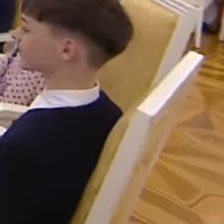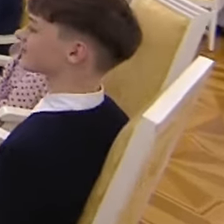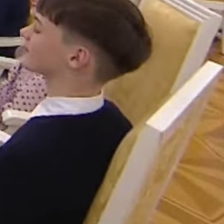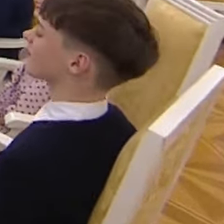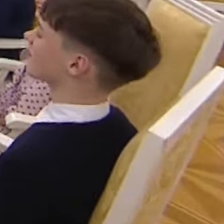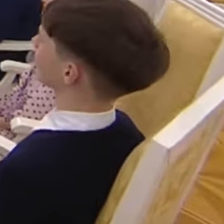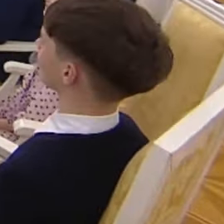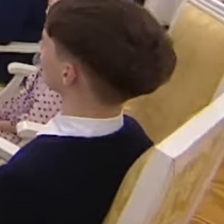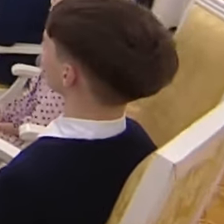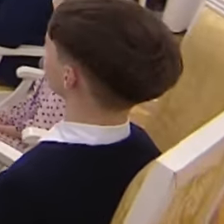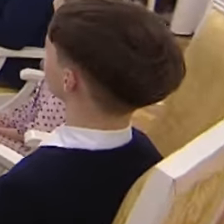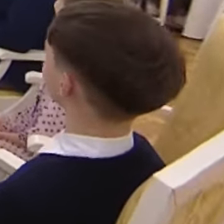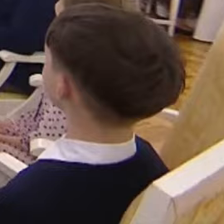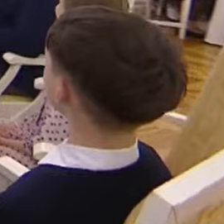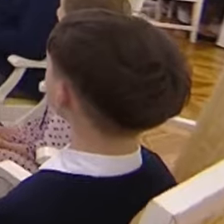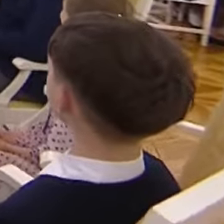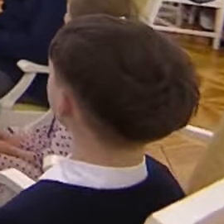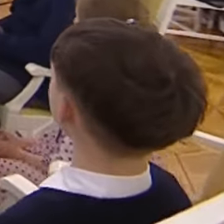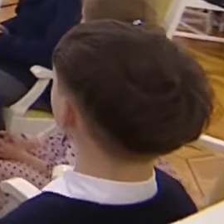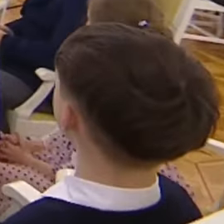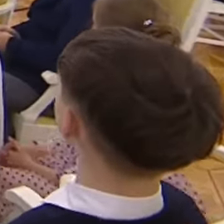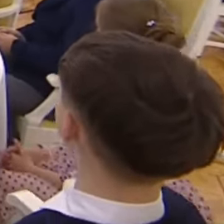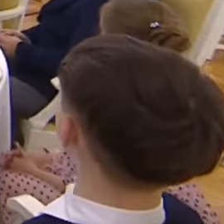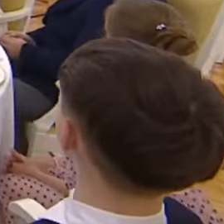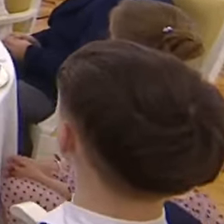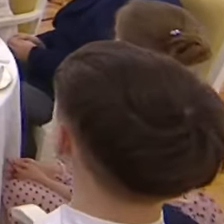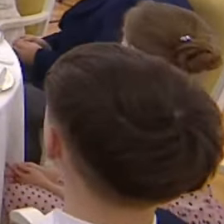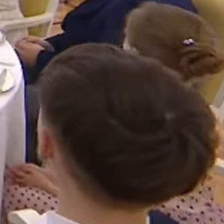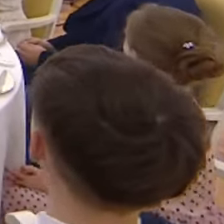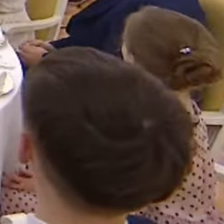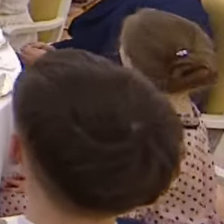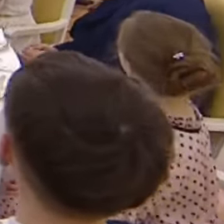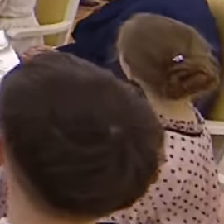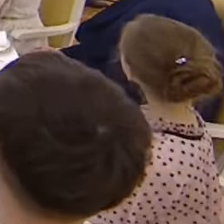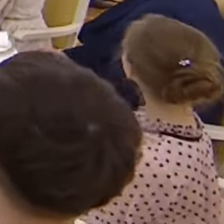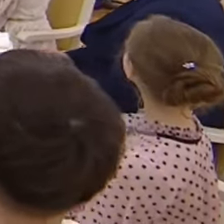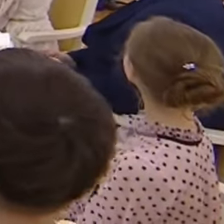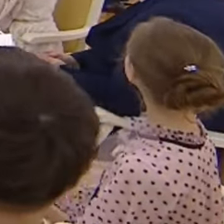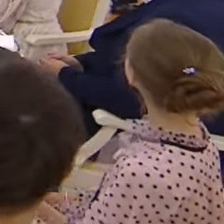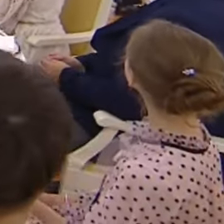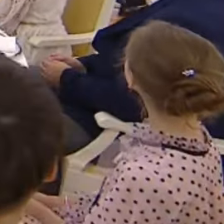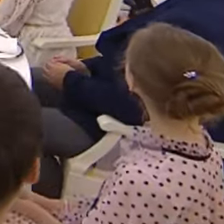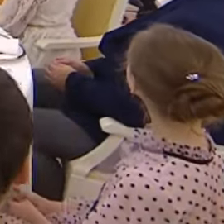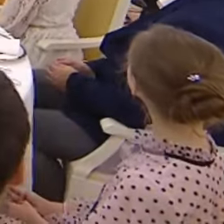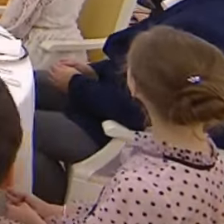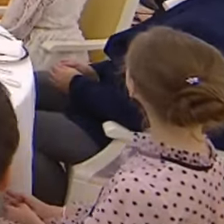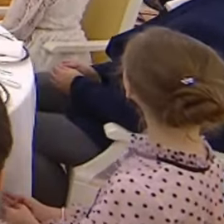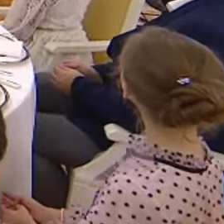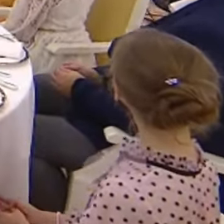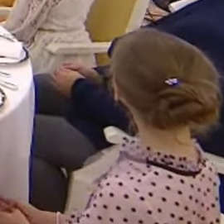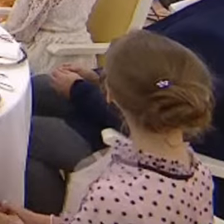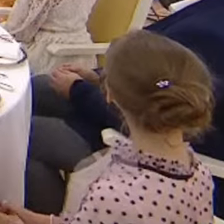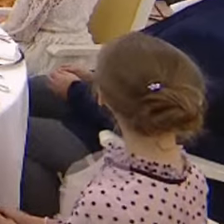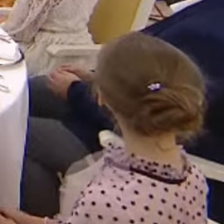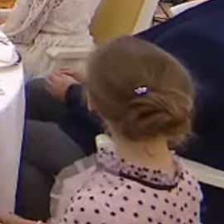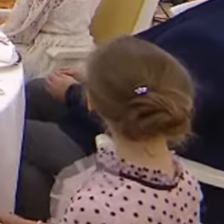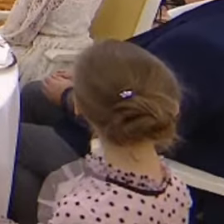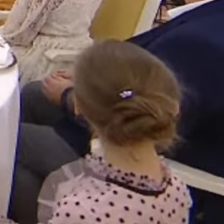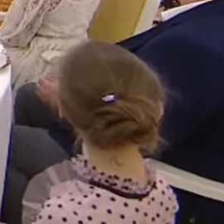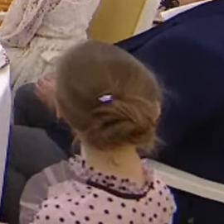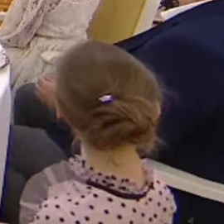neverk. Rinkdama vandenį svingiai į nemuną, iš šaltinėlių